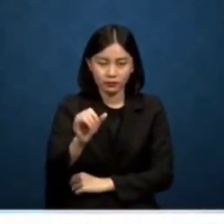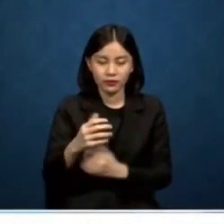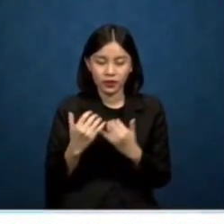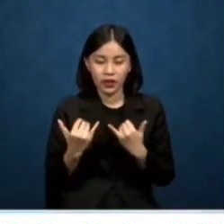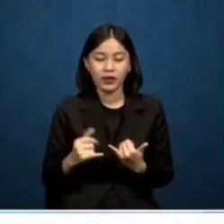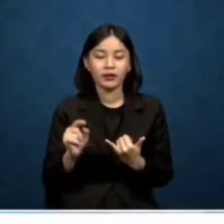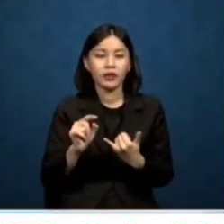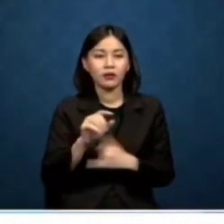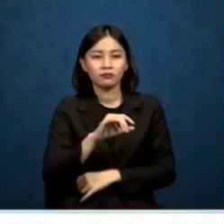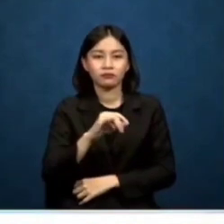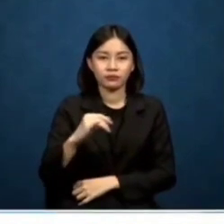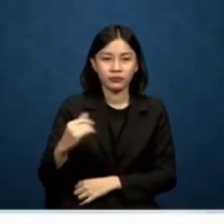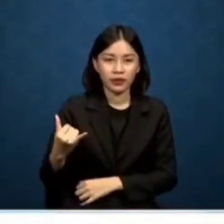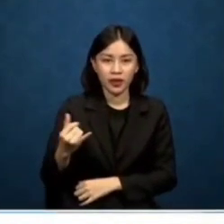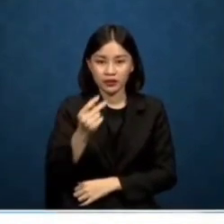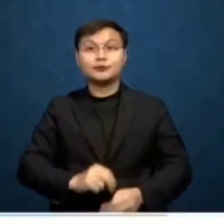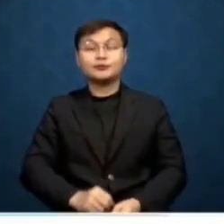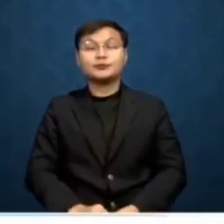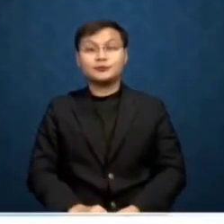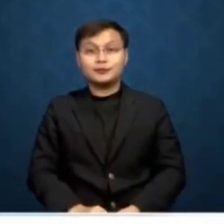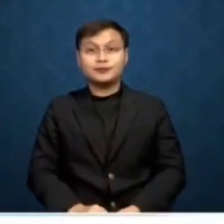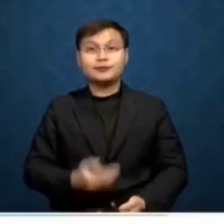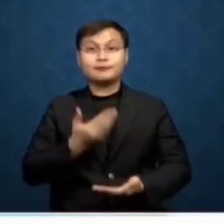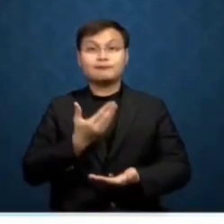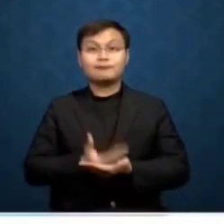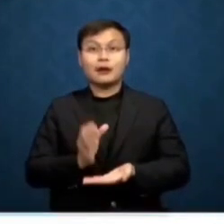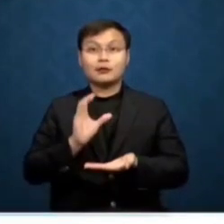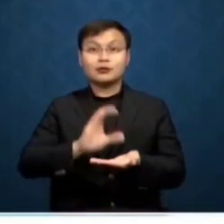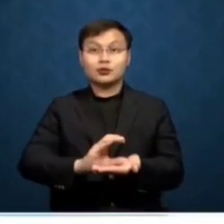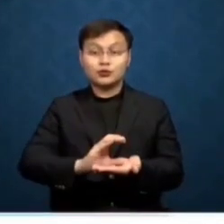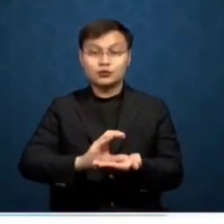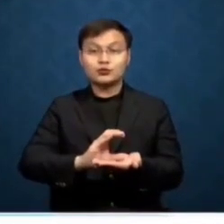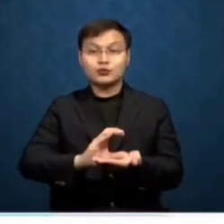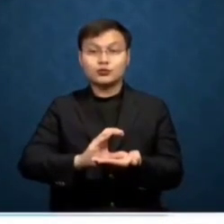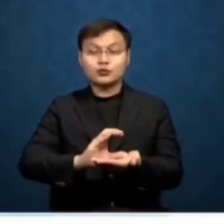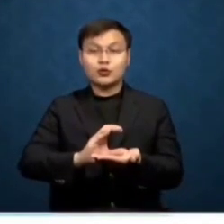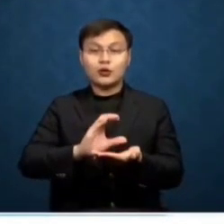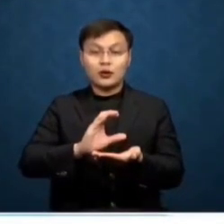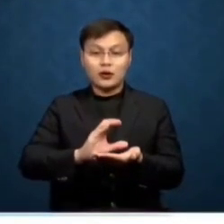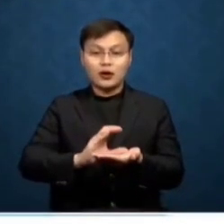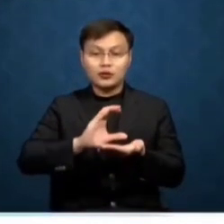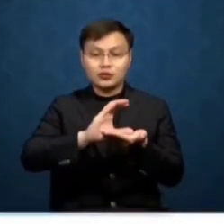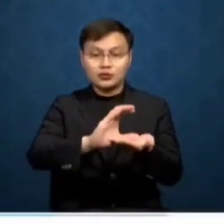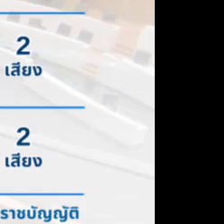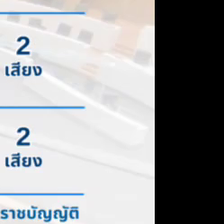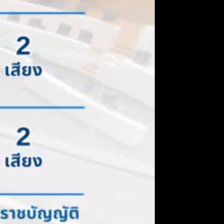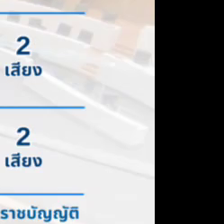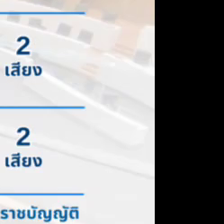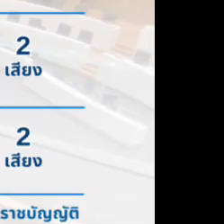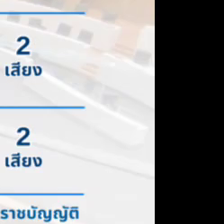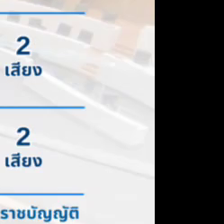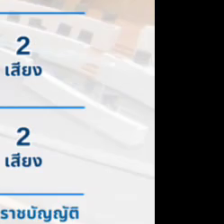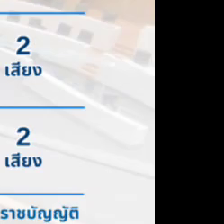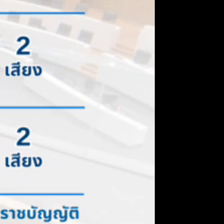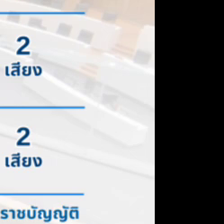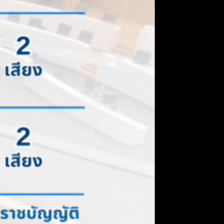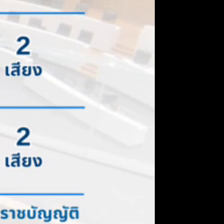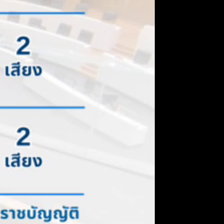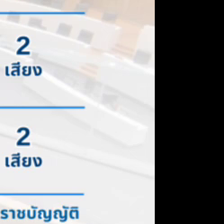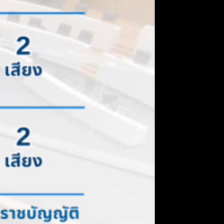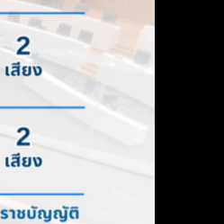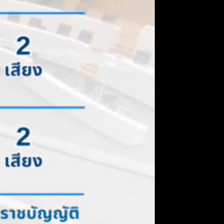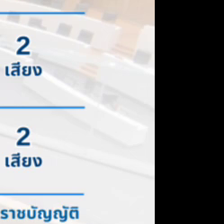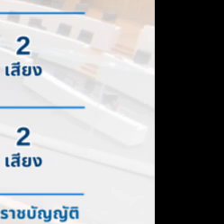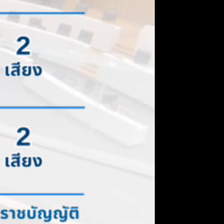นโยบายการอุดมศึกษาวิทยาศาสตร์วิจัยและนวัตกรรมแห่งชาติฉบับที่พ.ศวัยพิจารณาเห็นด้วย 164